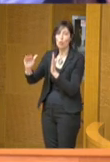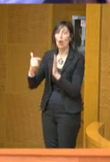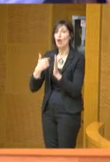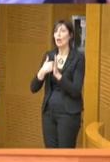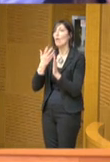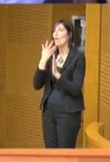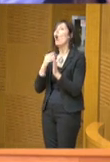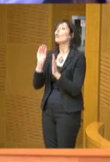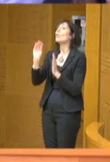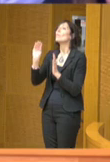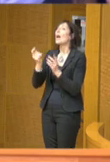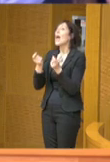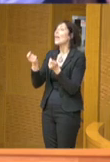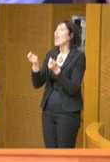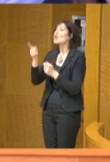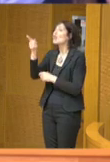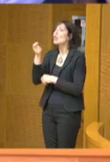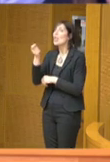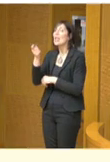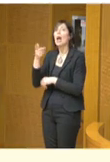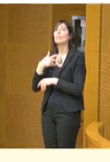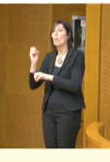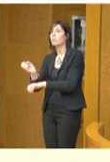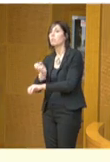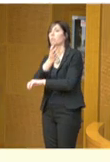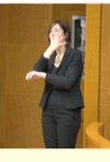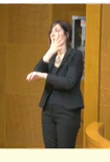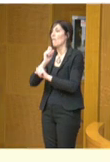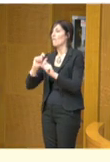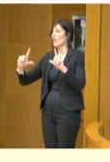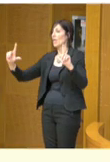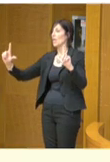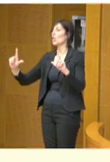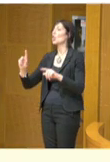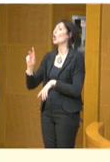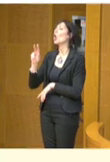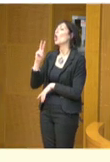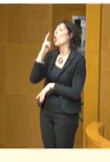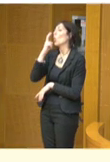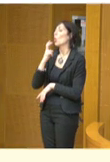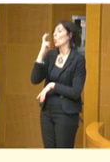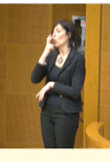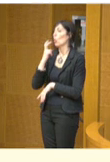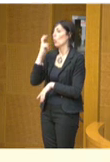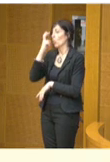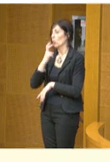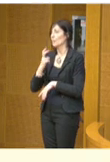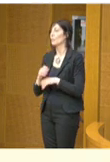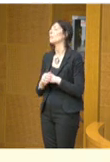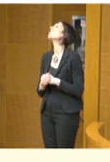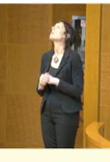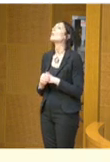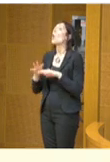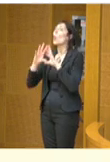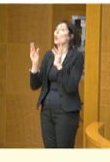regia di preparare la proiezione del video dell'Unione Italiana Ciechi e Ipovedenti, che ha per